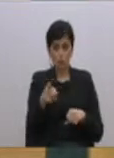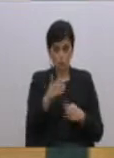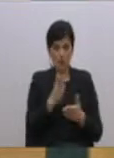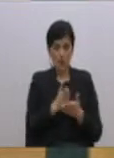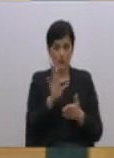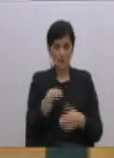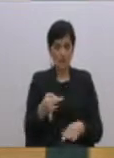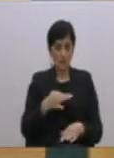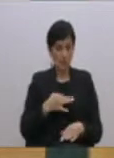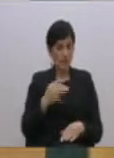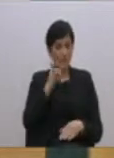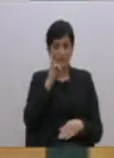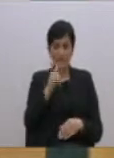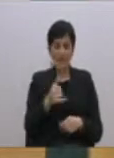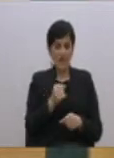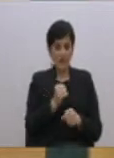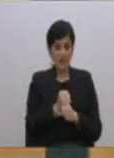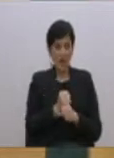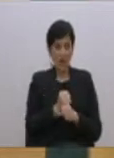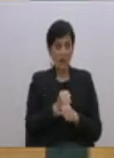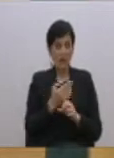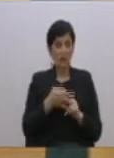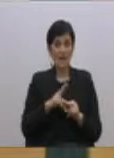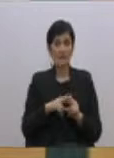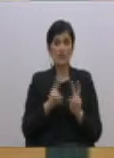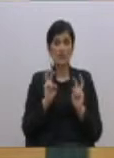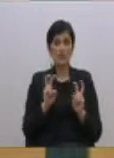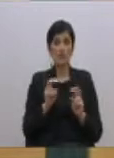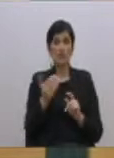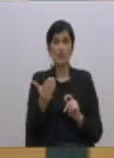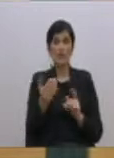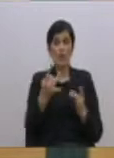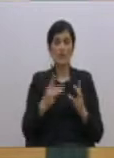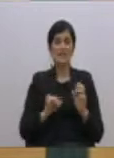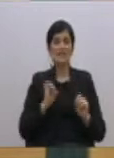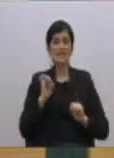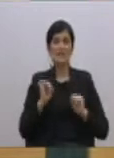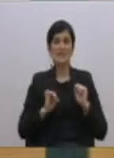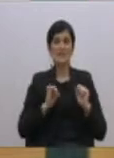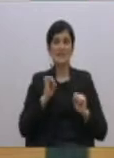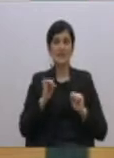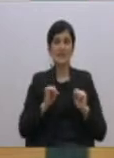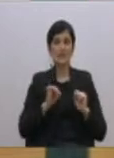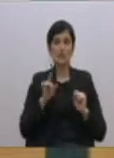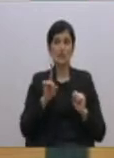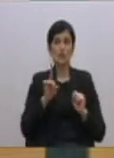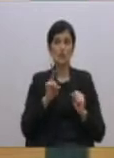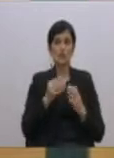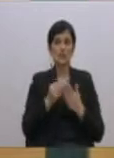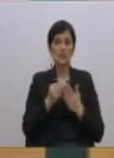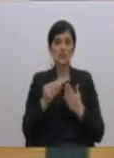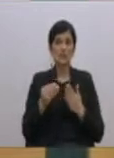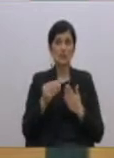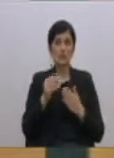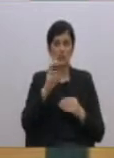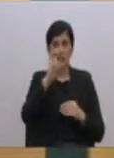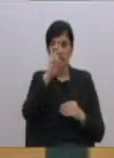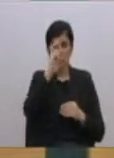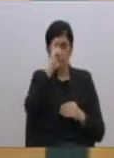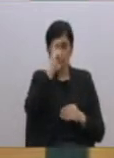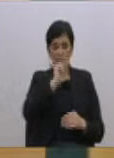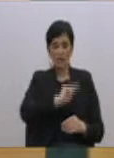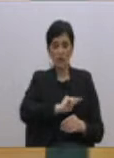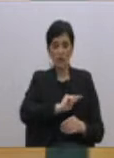დაასახელეთ. თუ ამას ვერ გააკეთებთ, ეს ნიშნავს იმას, რომ თქვენ უბრალოდ ცდილობთ, რომ დისკრედიტაცია მოახდინოთ საჯარო